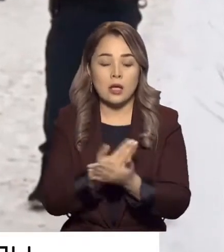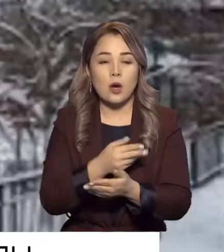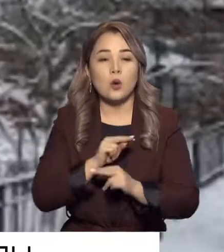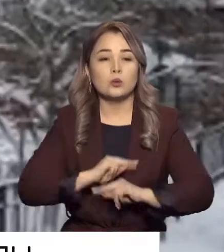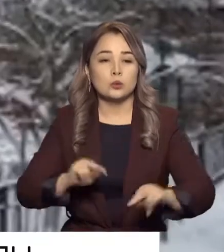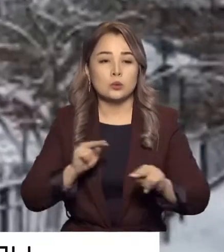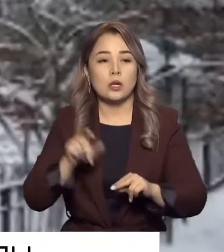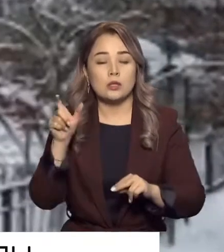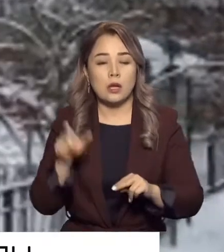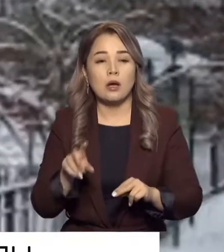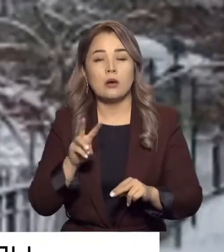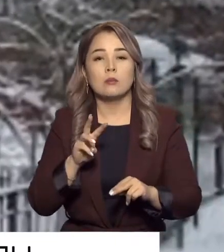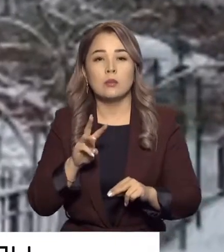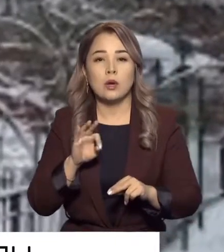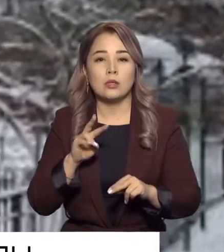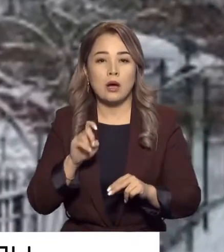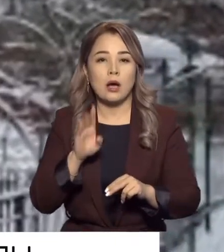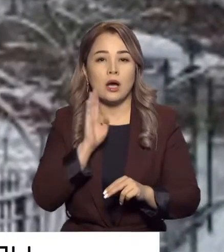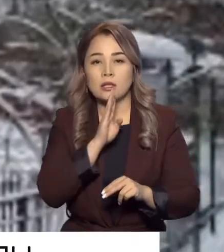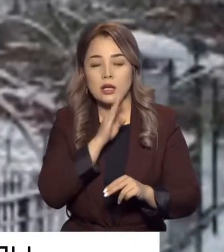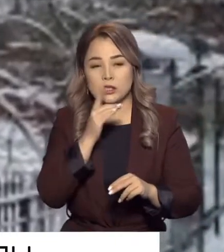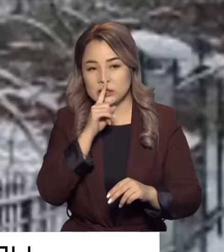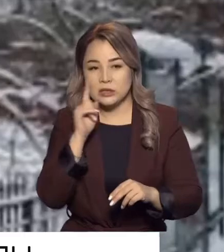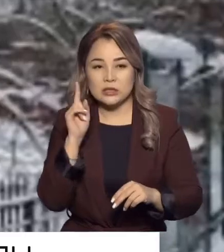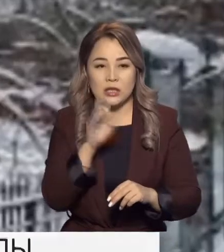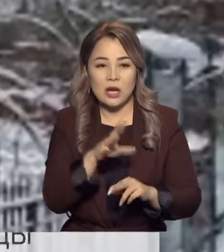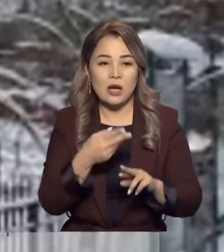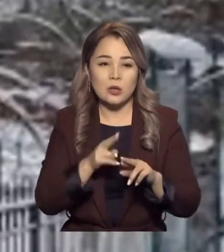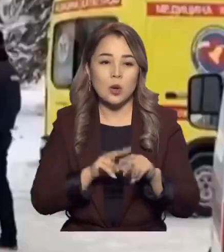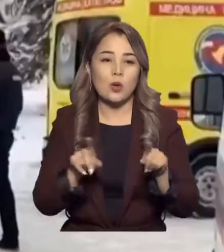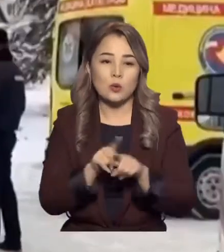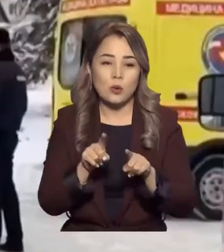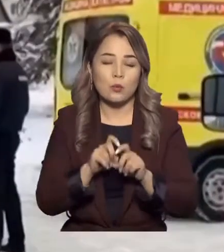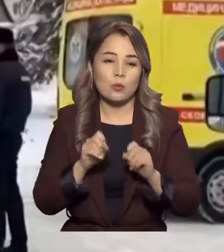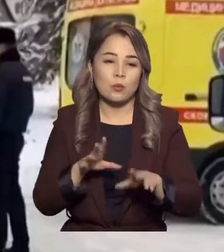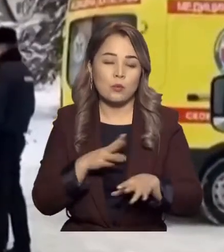ұстаздар мен монах әйелдерді жек көргендіктен осындай қылмысқа барса керек.